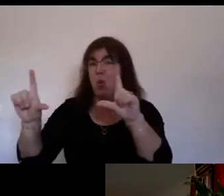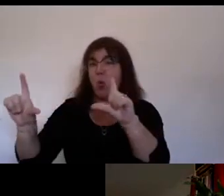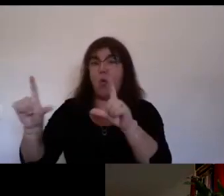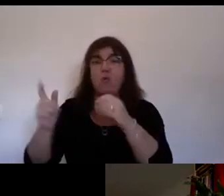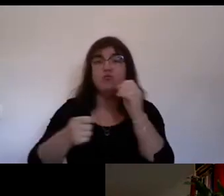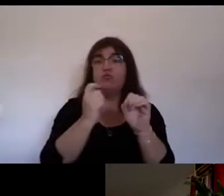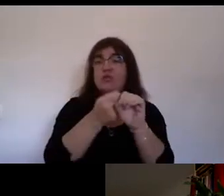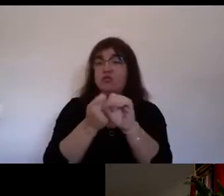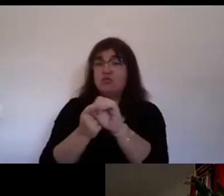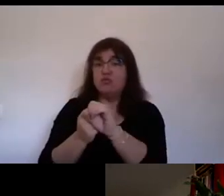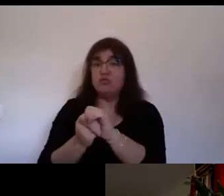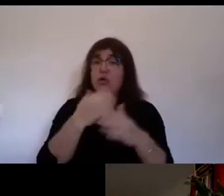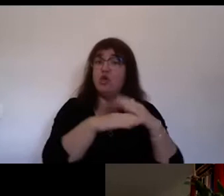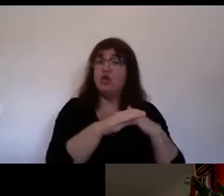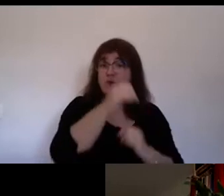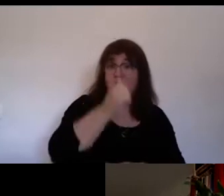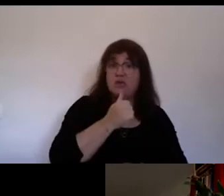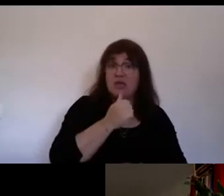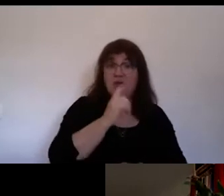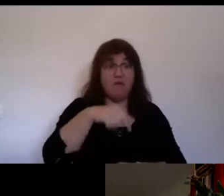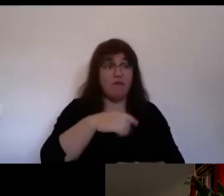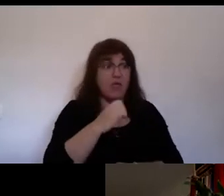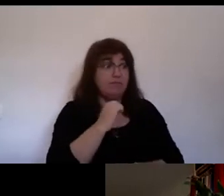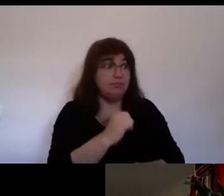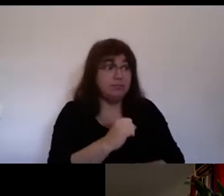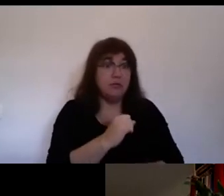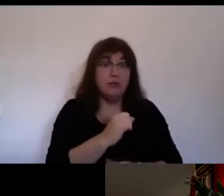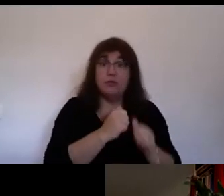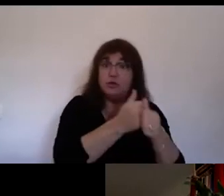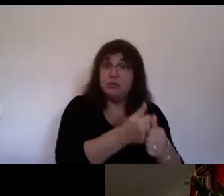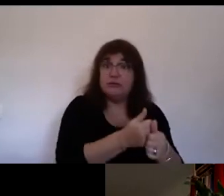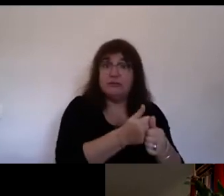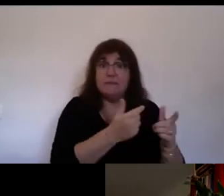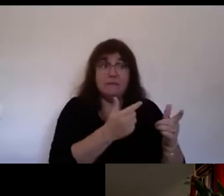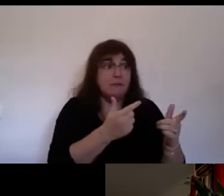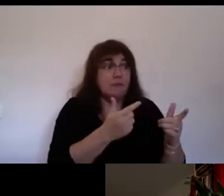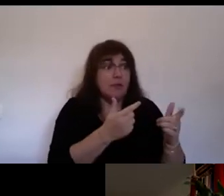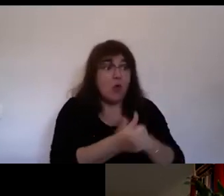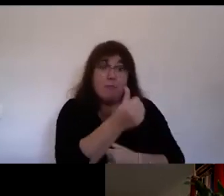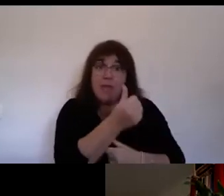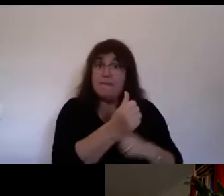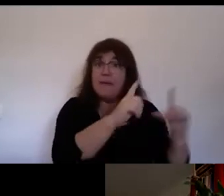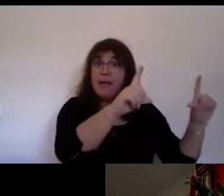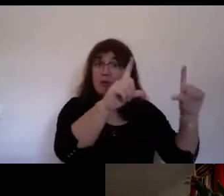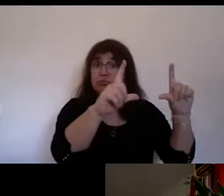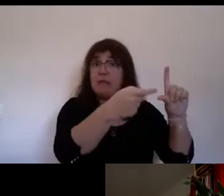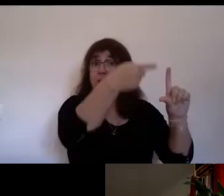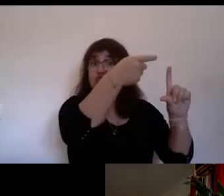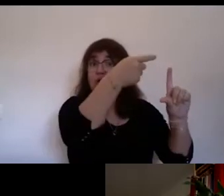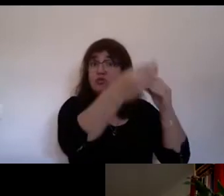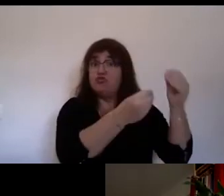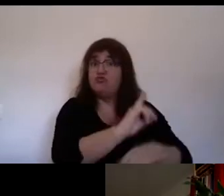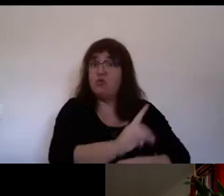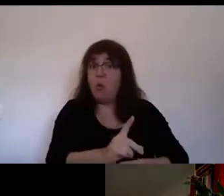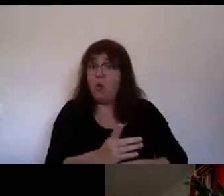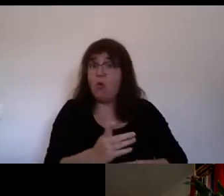prêt d'œuvres, à la muséographie ou au déplacement dans l'espace muséal. Et on peut donc faire un